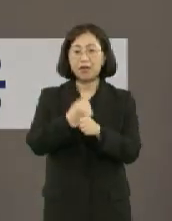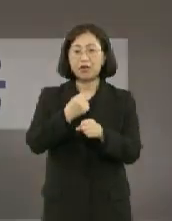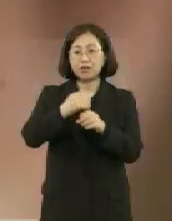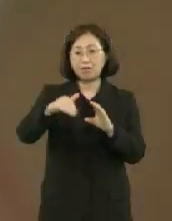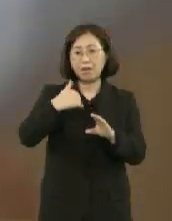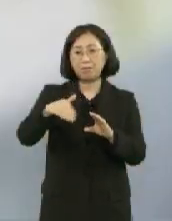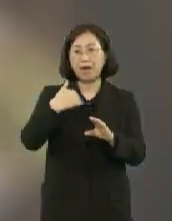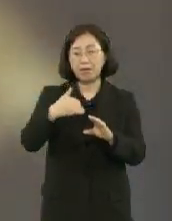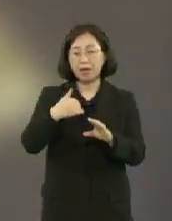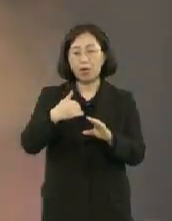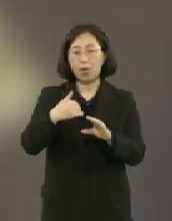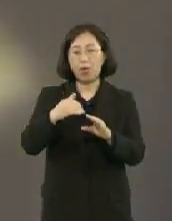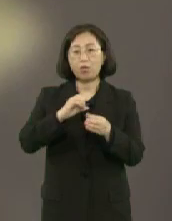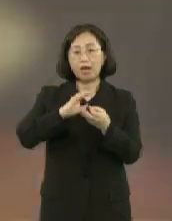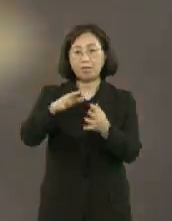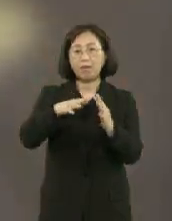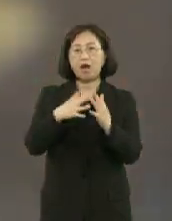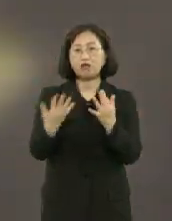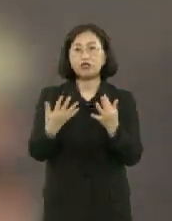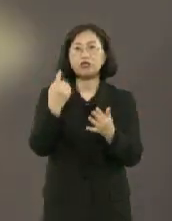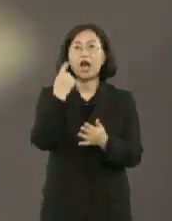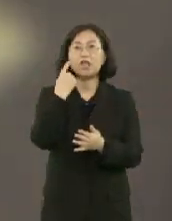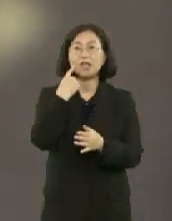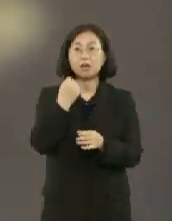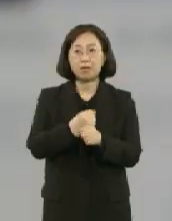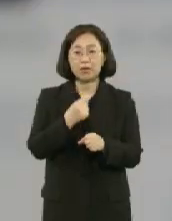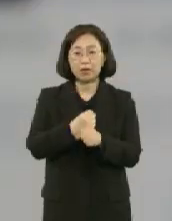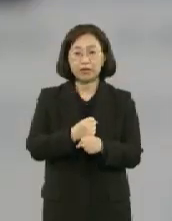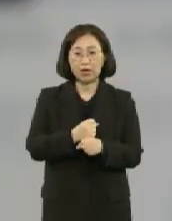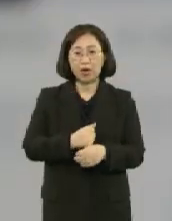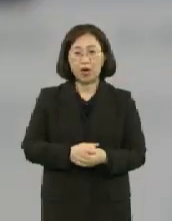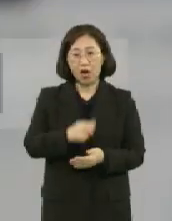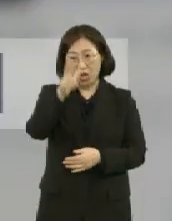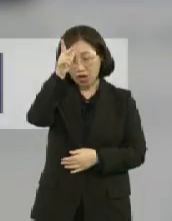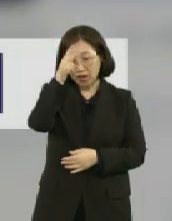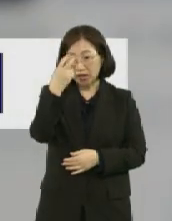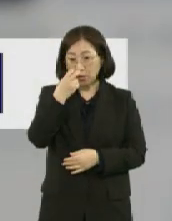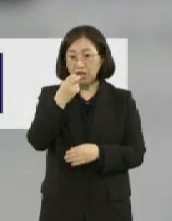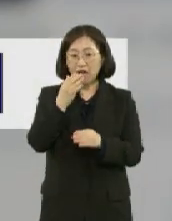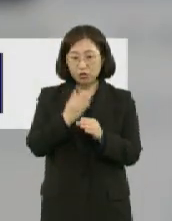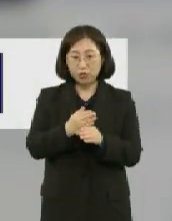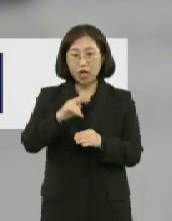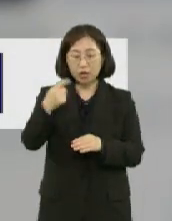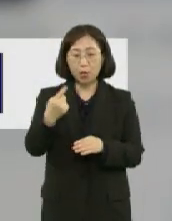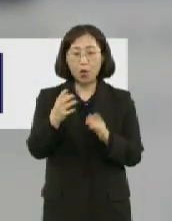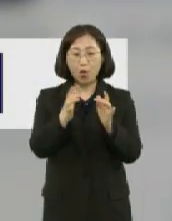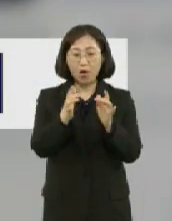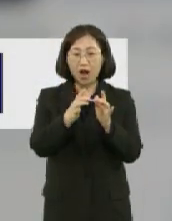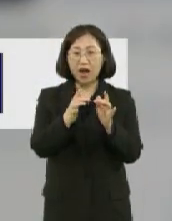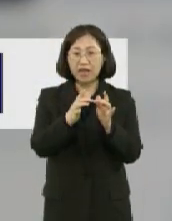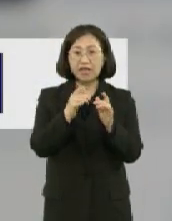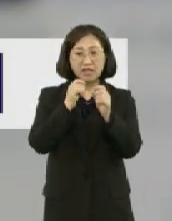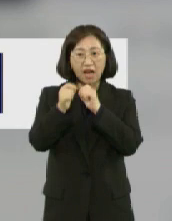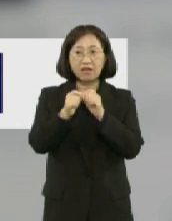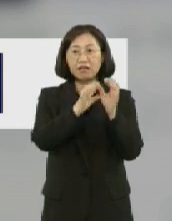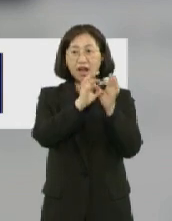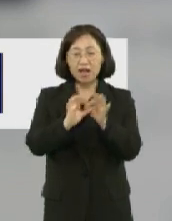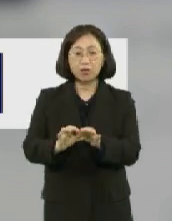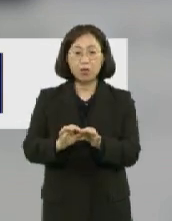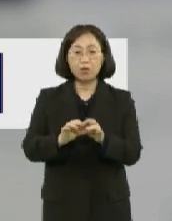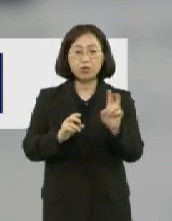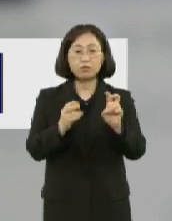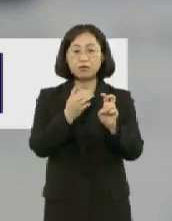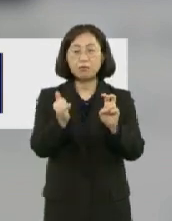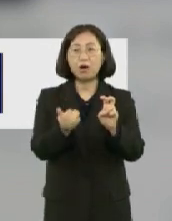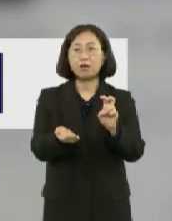택배 영수증까지 허위로 만들었습니다. 경찰 조사를 받는 와중에도 온라인 직거래 사기 행각을 이어와